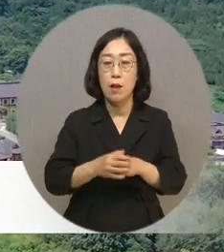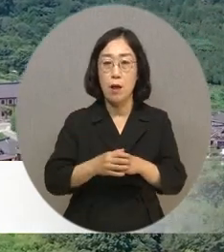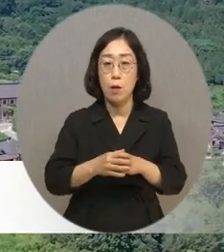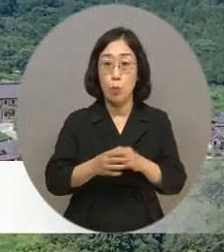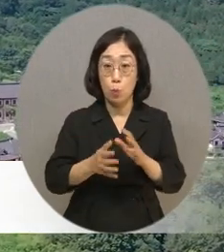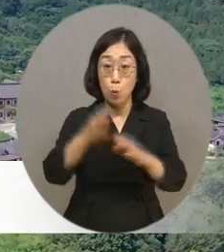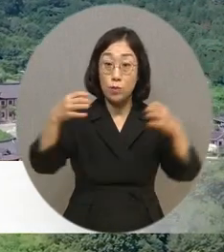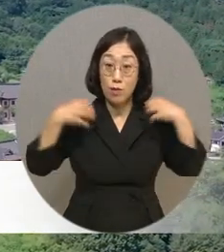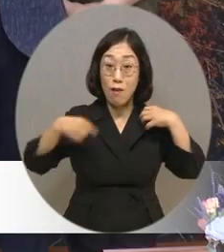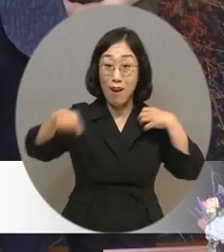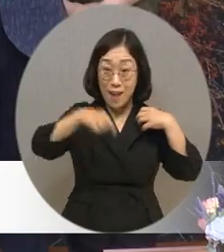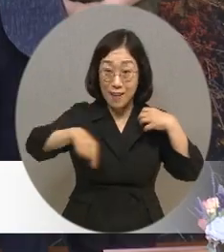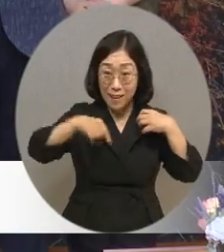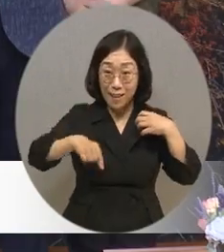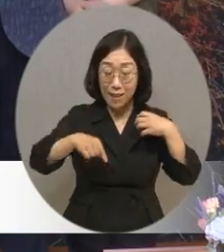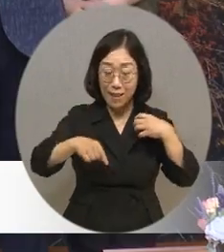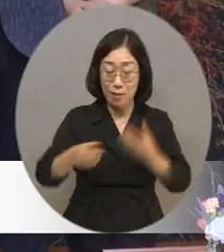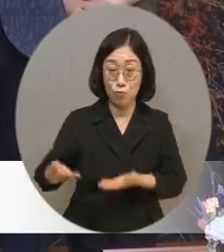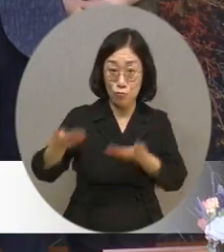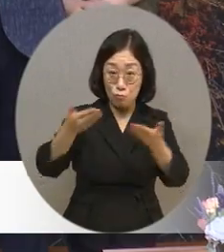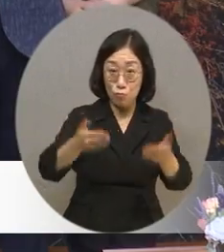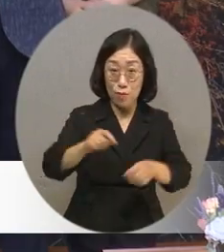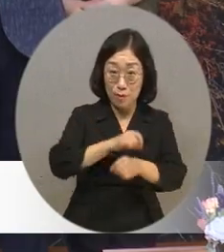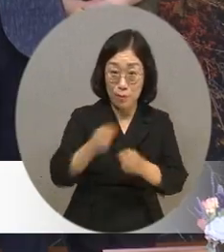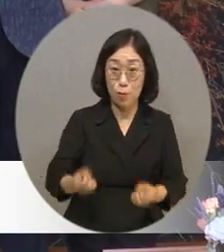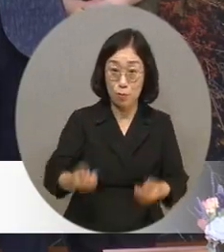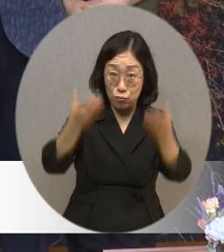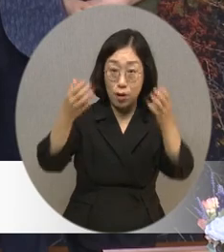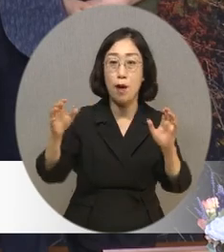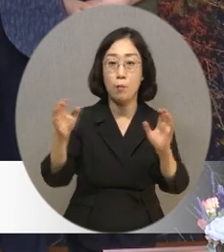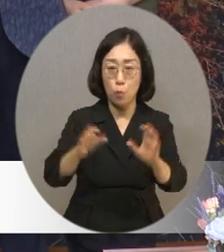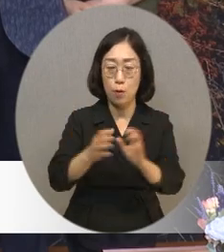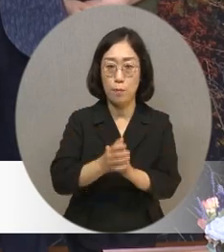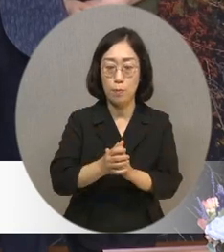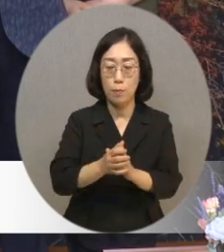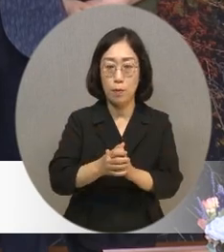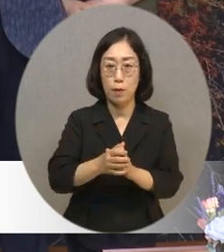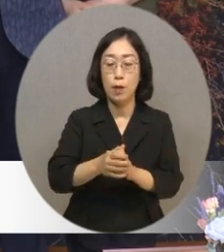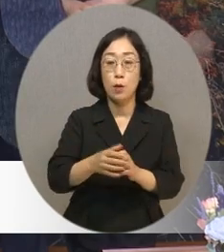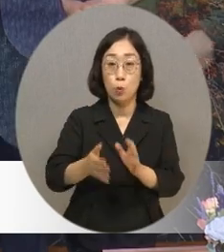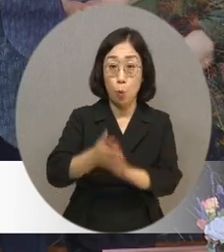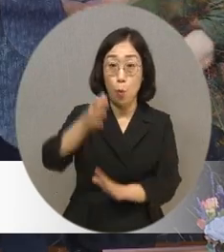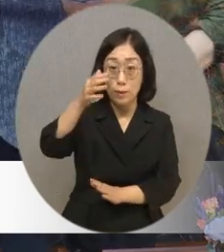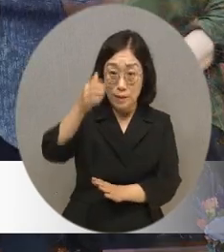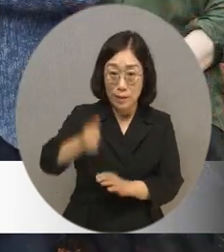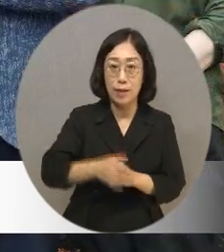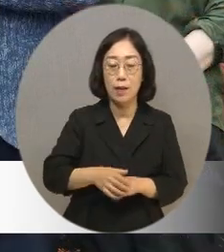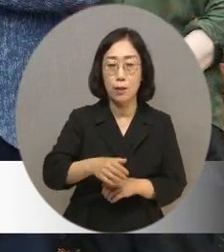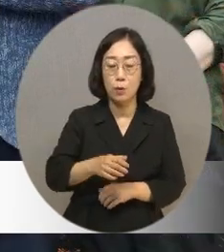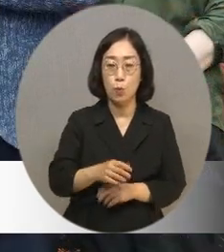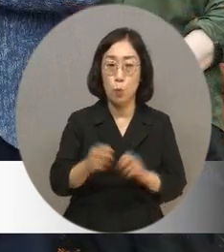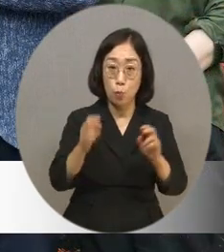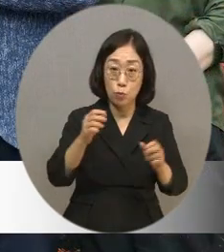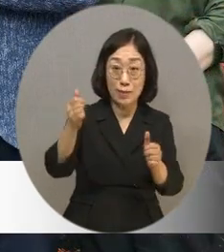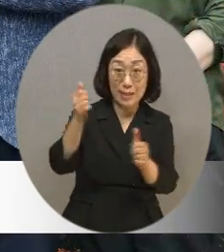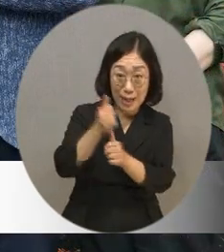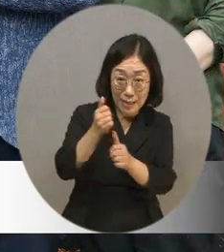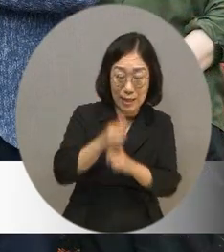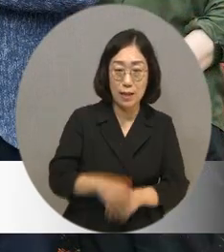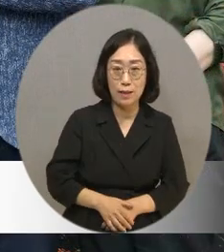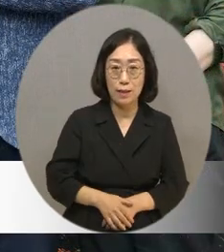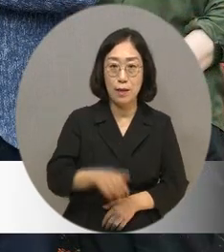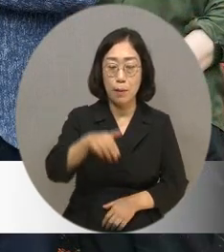열린 기탁 시계는 김영록 전남 도지사 박혜린 그룹 회장 옴니시스템 부사장